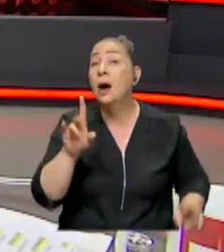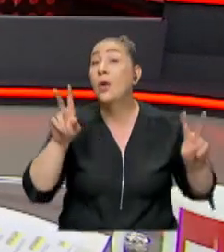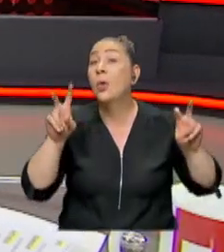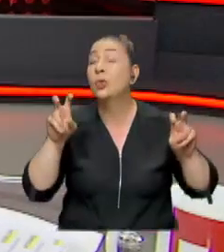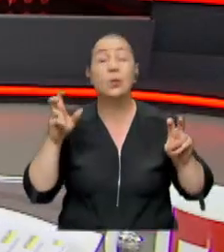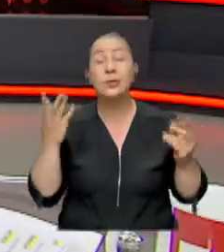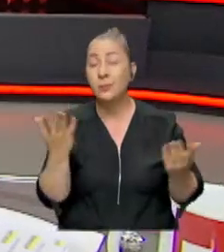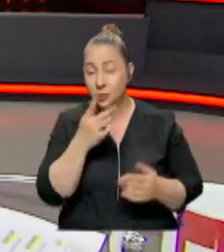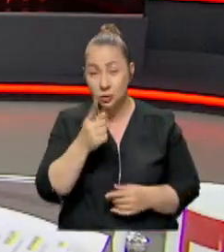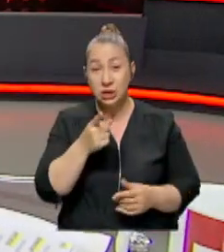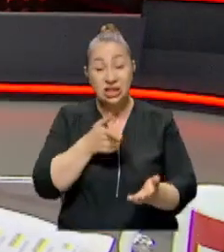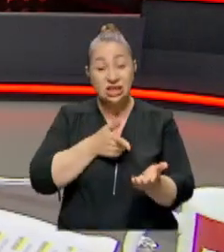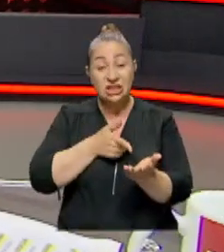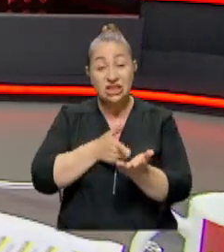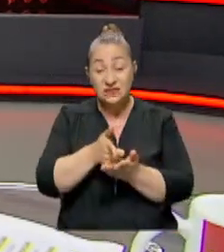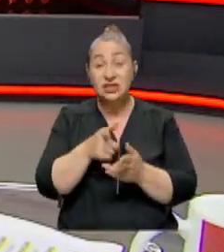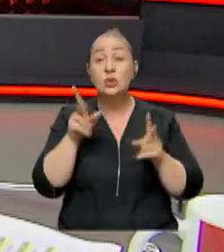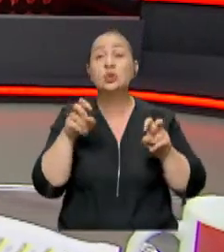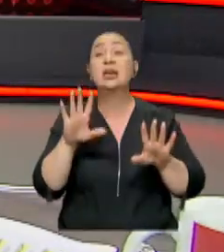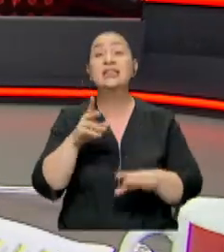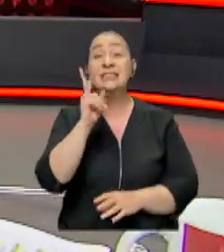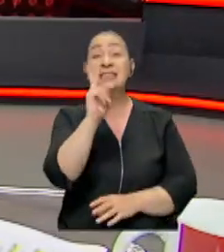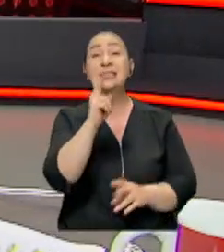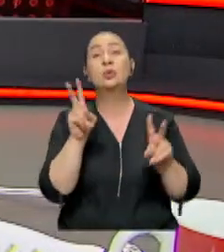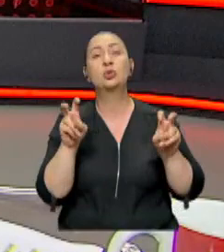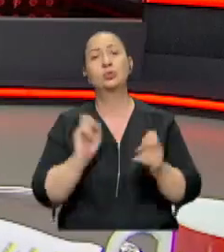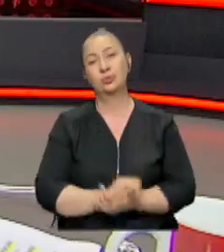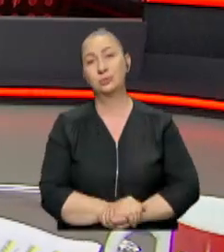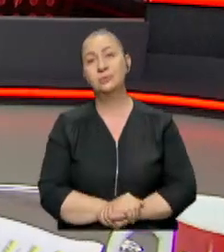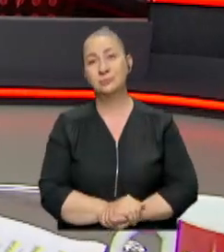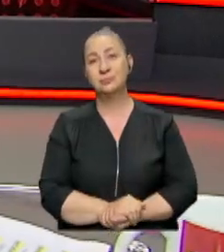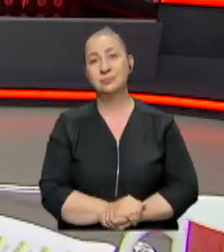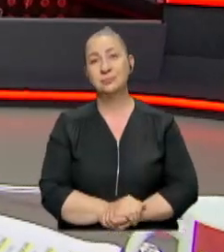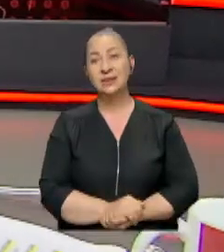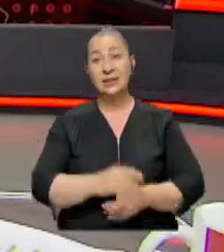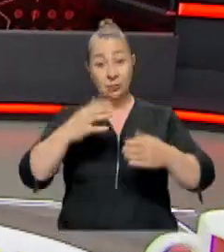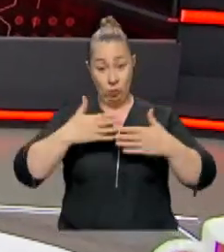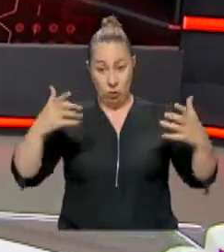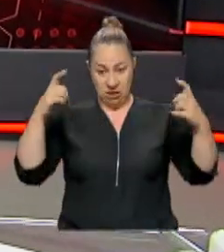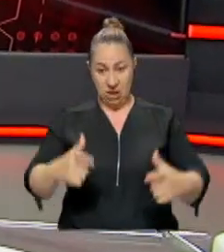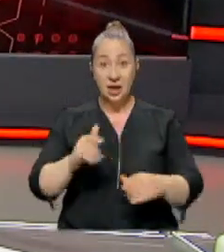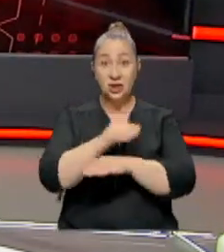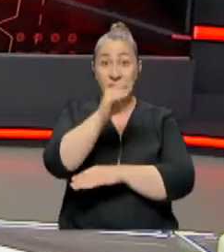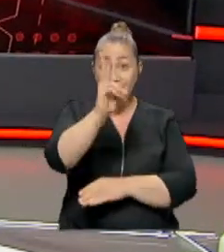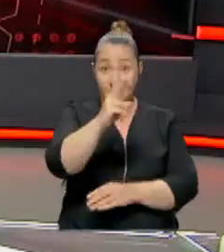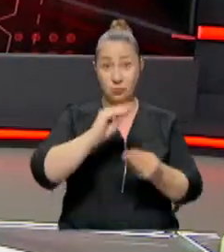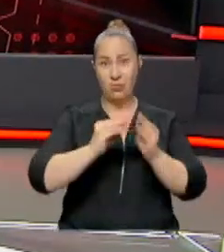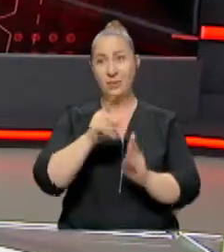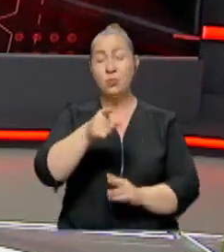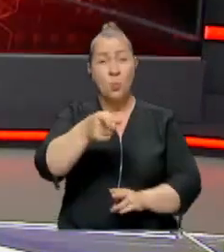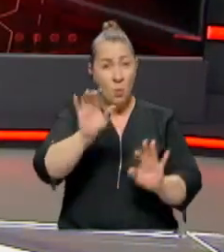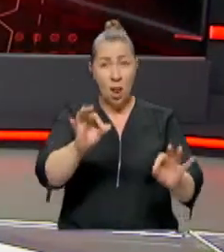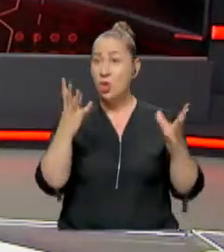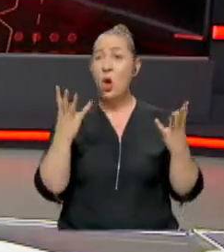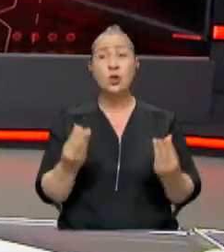aslına bakarsanız çiftçi meselesi değil, sizin meselenizdir. Kentlerde yaşayanların meselesidir. Bütün bu şartlarda